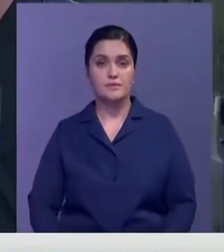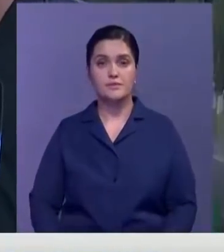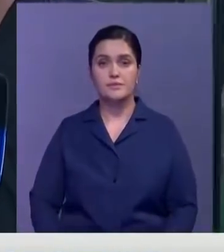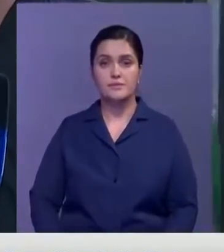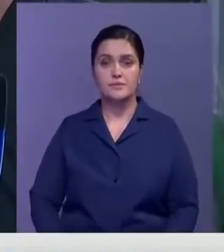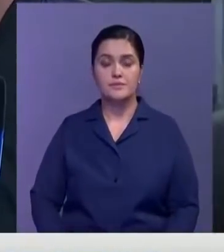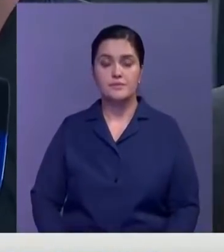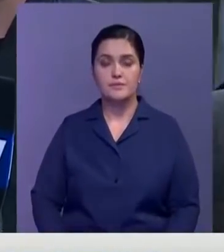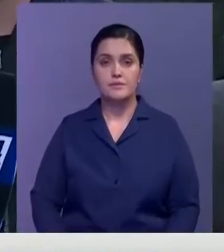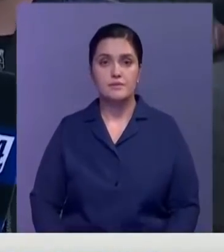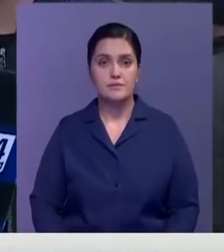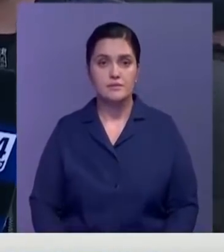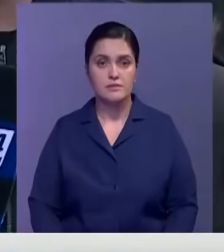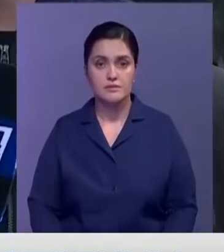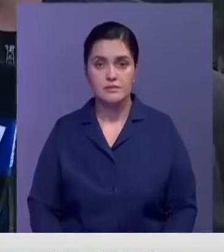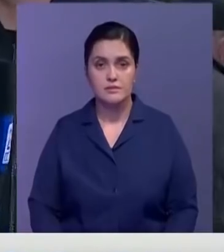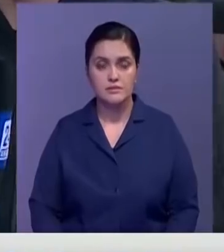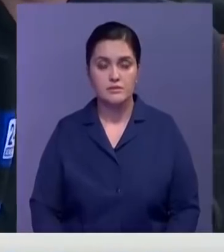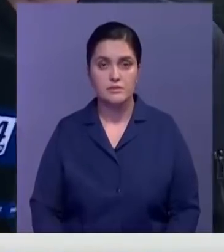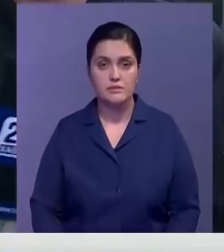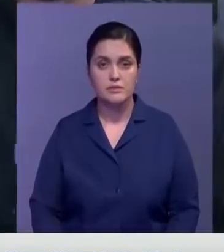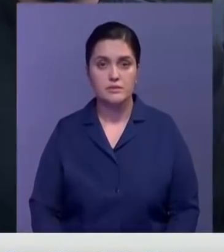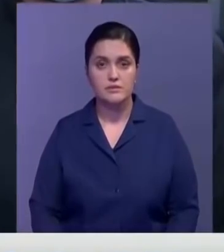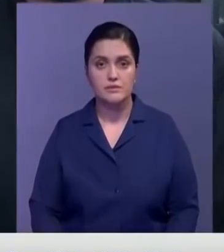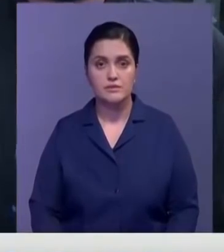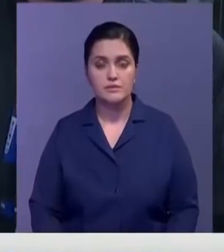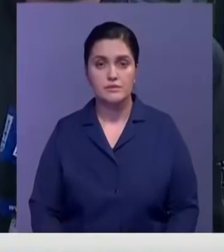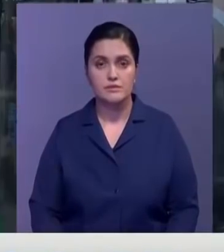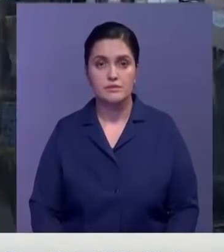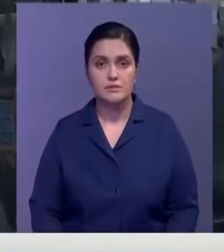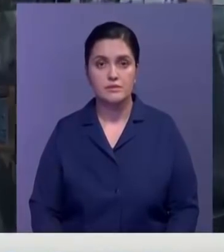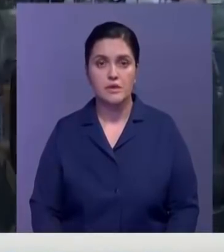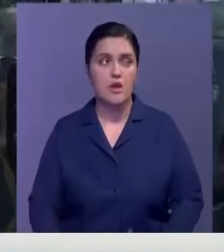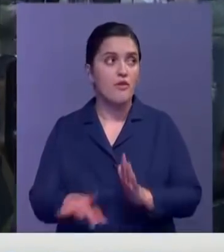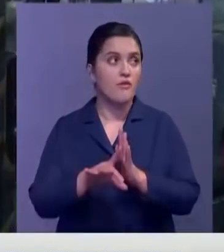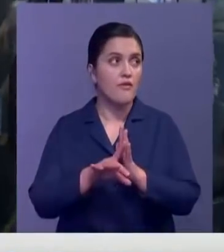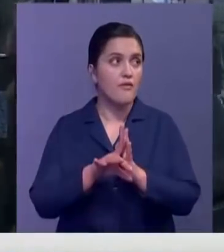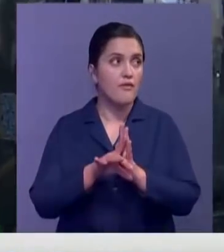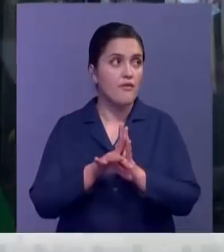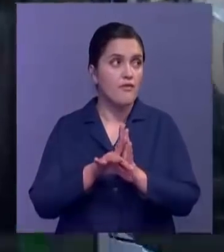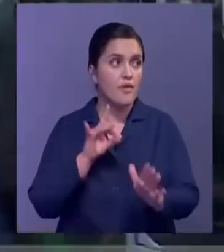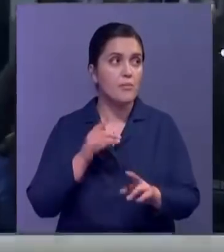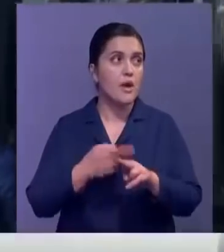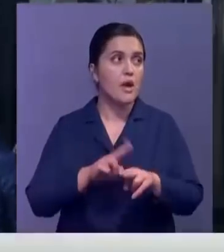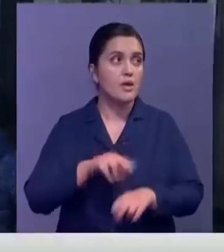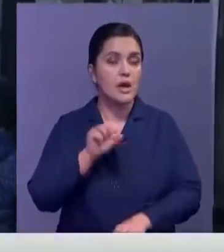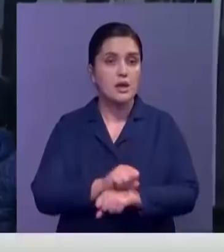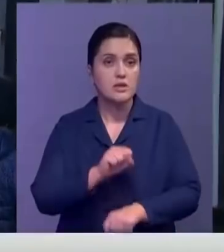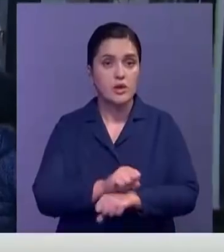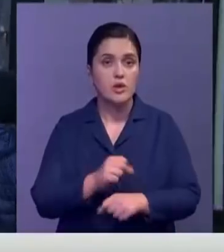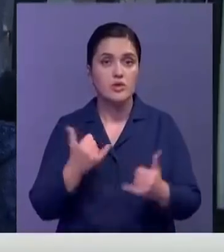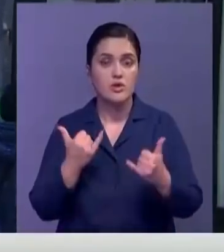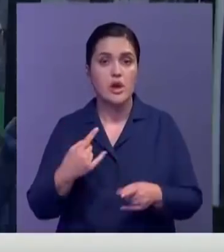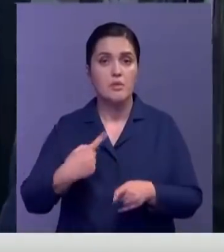Ну да, мы выбрали такую одну из самых действительно оживленных остановок. Мы находимся на пересечении улиц Мангелик-Ель и